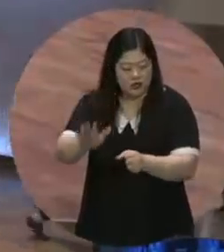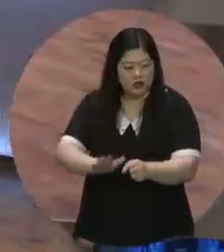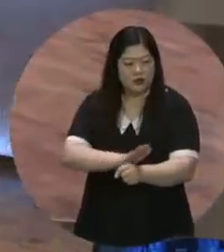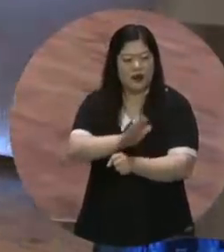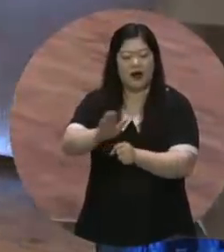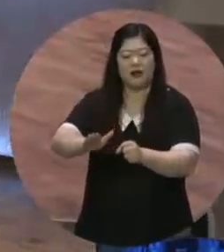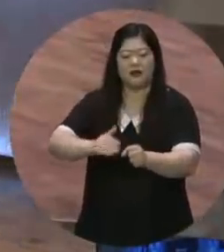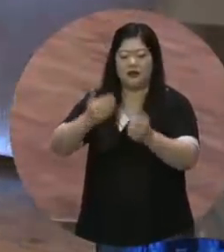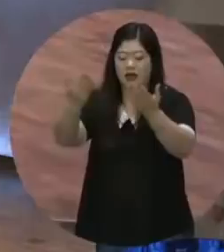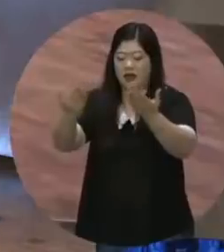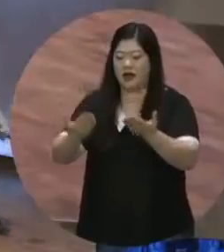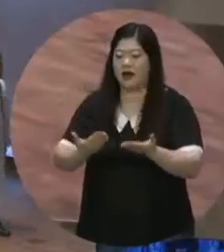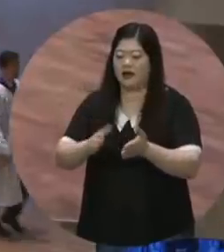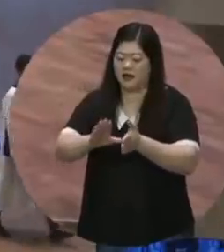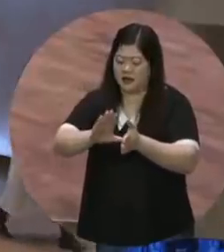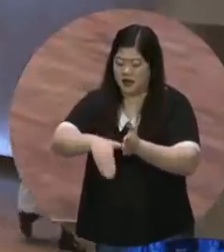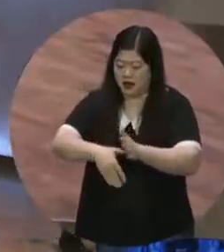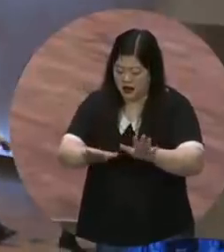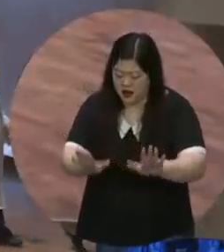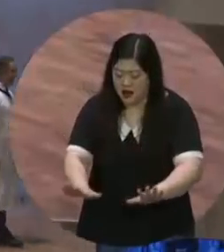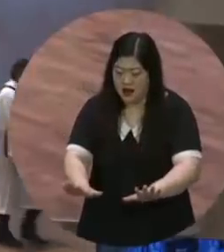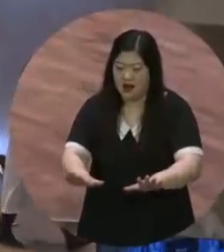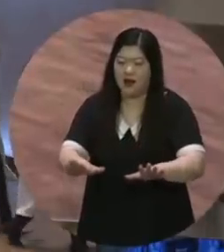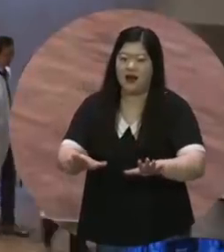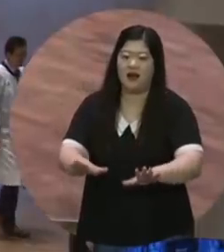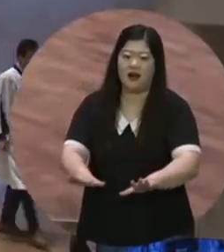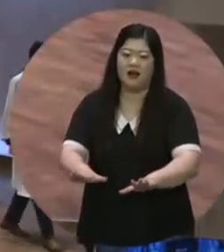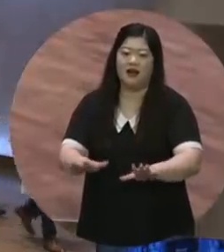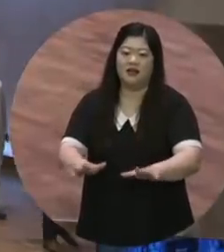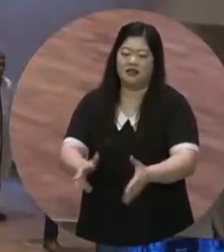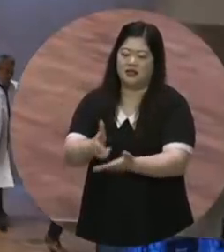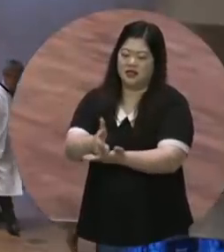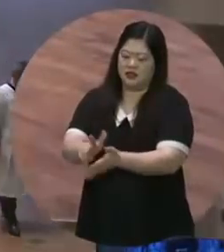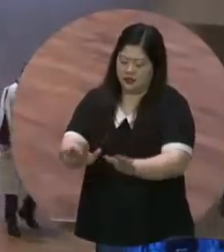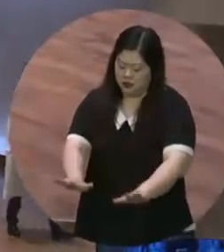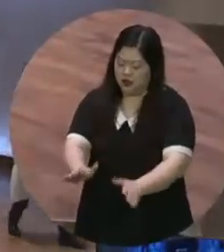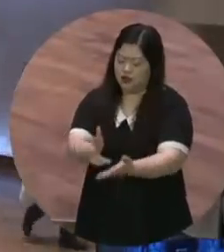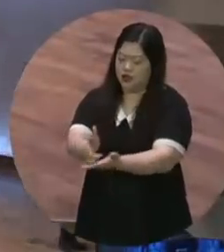주의 긍휼 받을 때가 이때라.